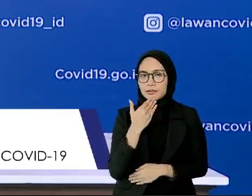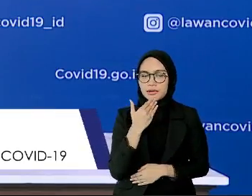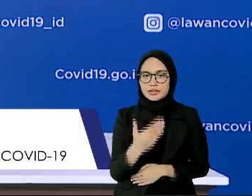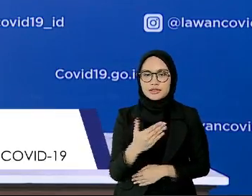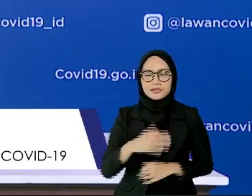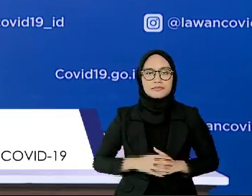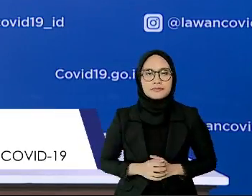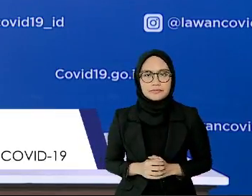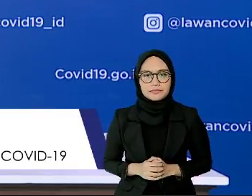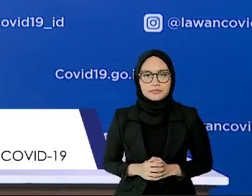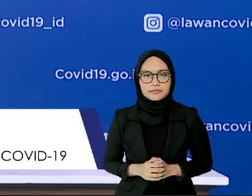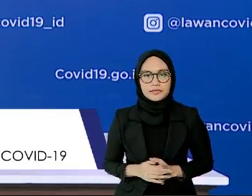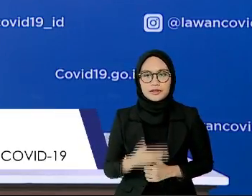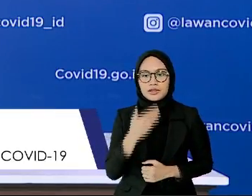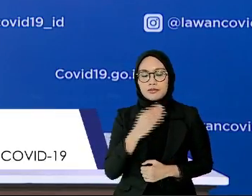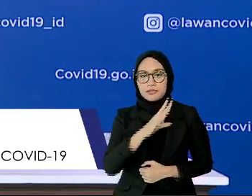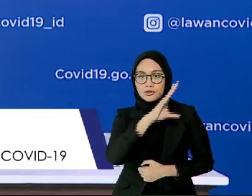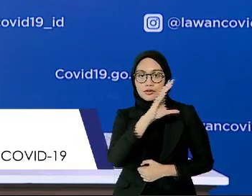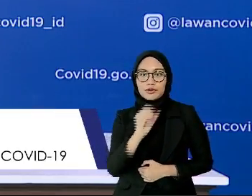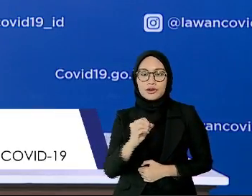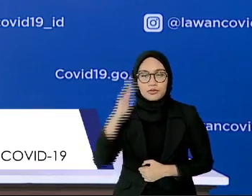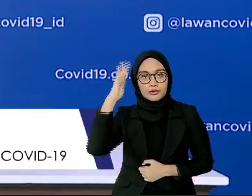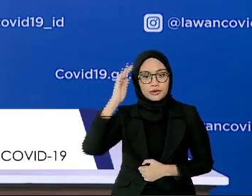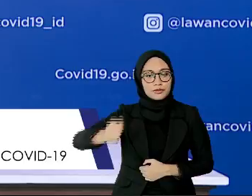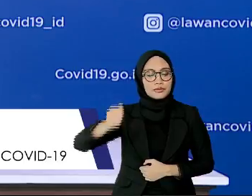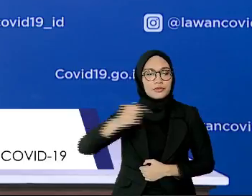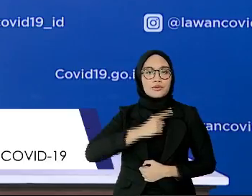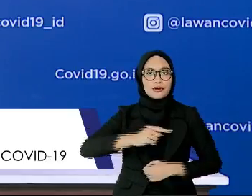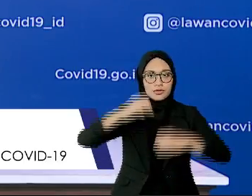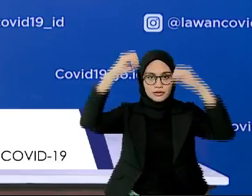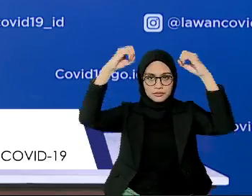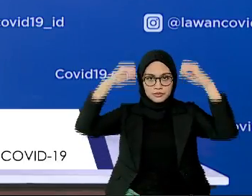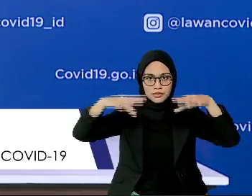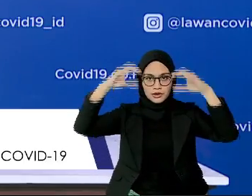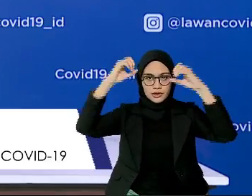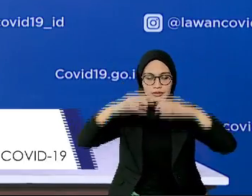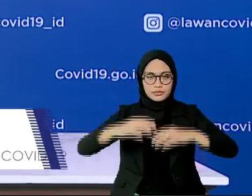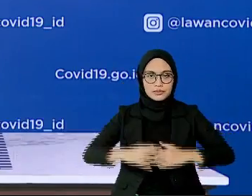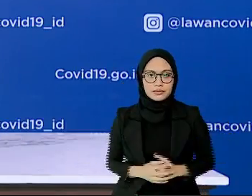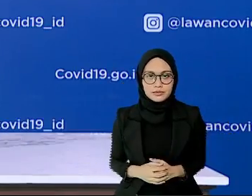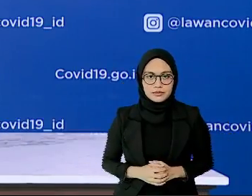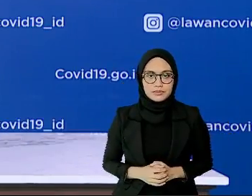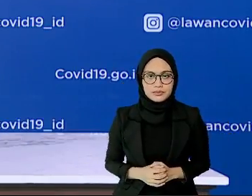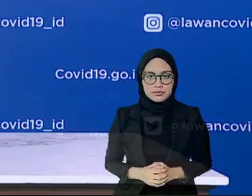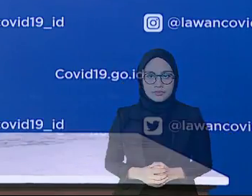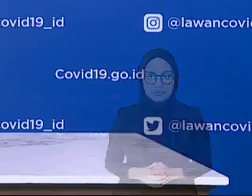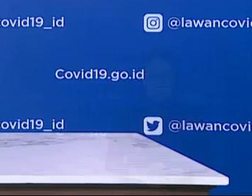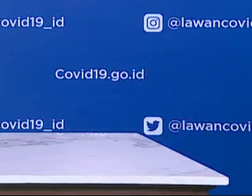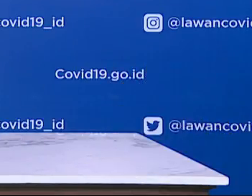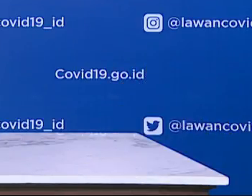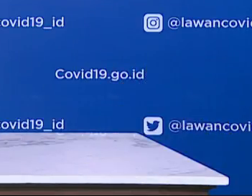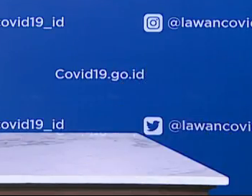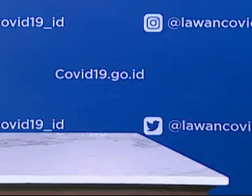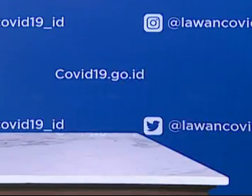atas perhatiannya. Selamat sore. Wassalamualaikum warahmatullahi wabarakatuh.